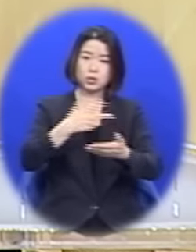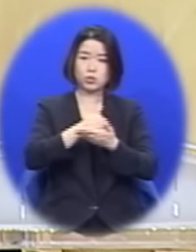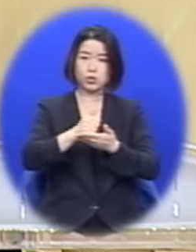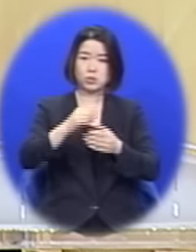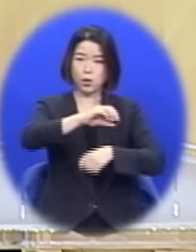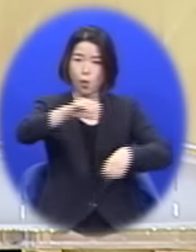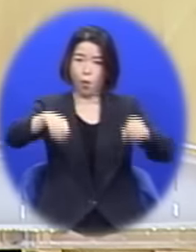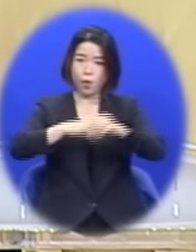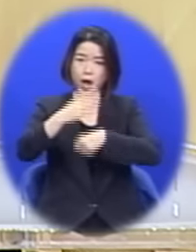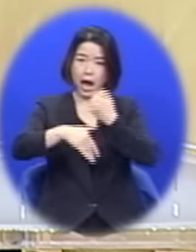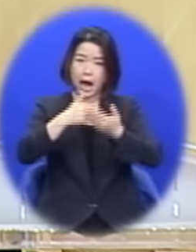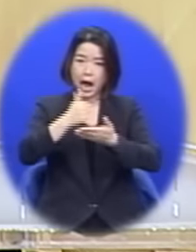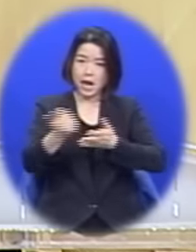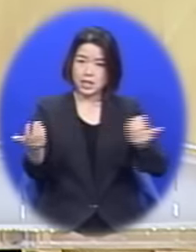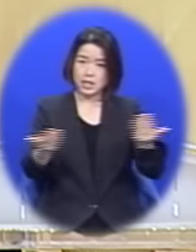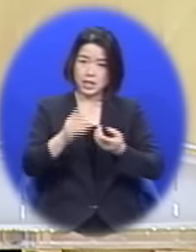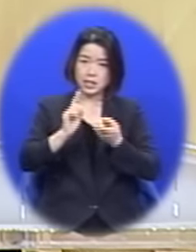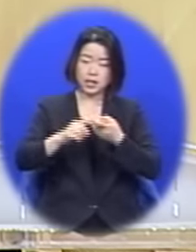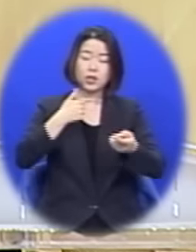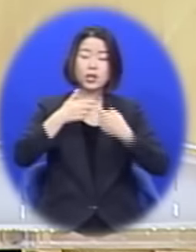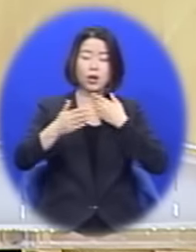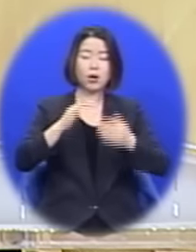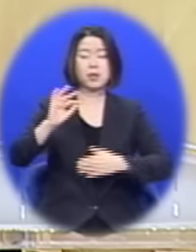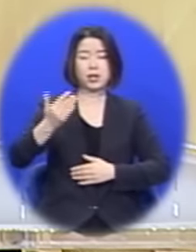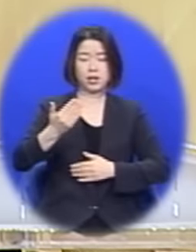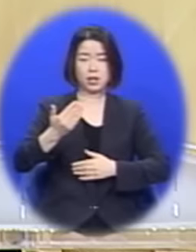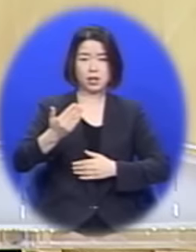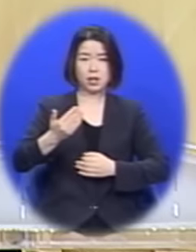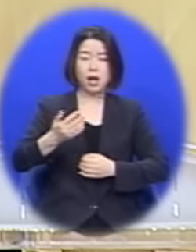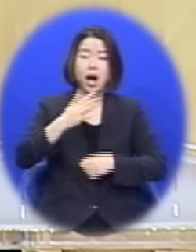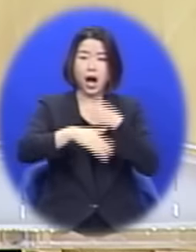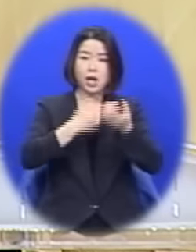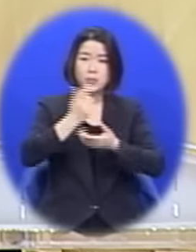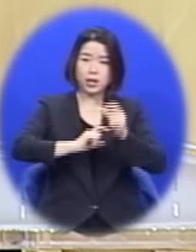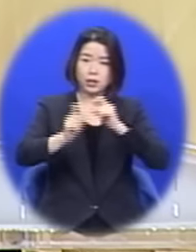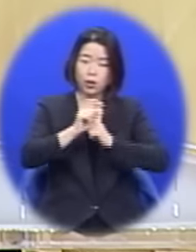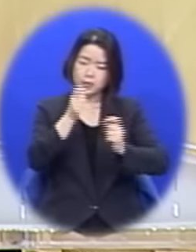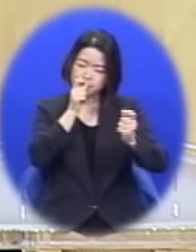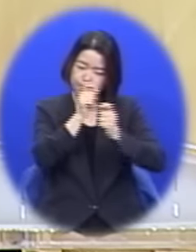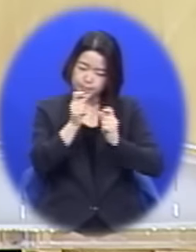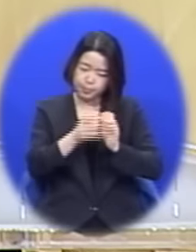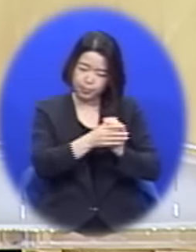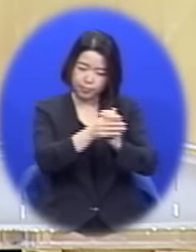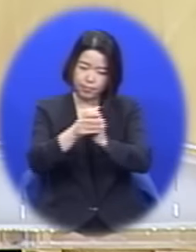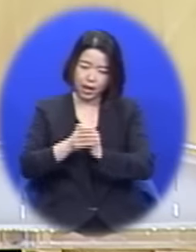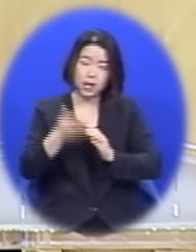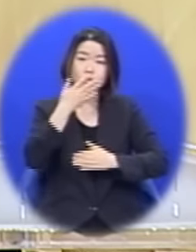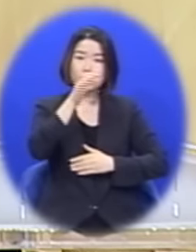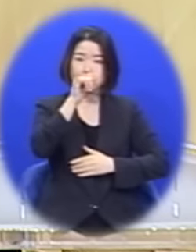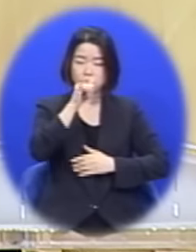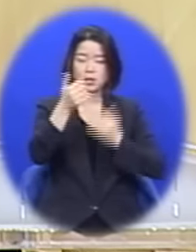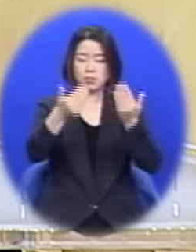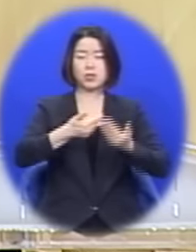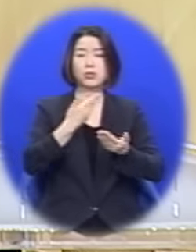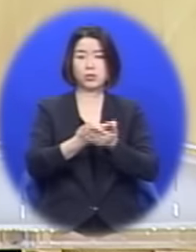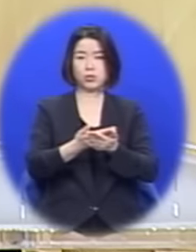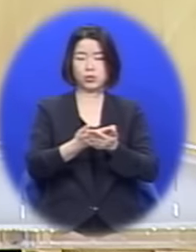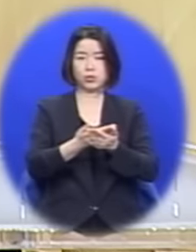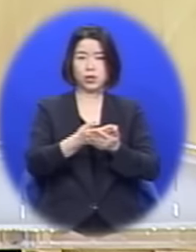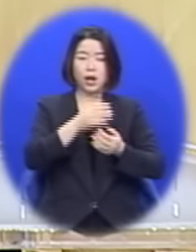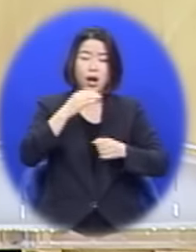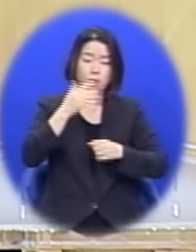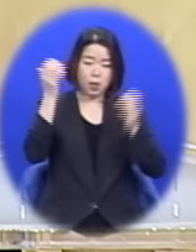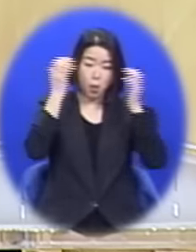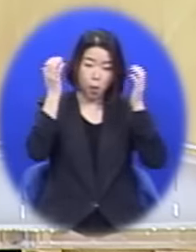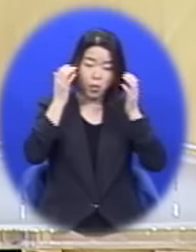오히려 하나님의 일하심을 경험하게 하시고 하나님과 더 깊은 친밀함을 누릴 수 있도록 하셨습니다. 고난이 고난이